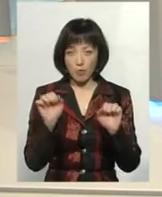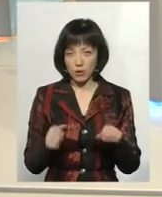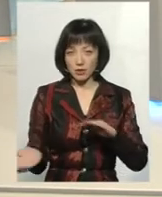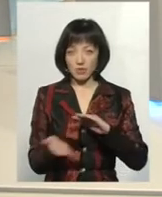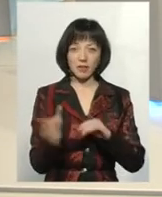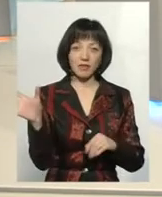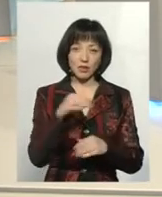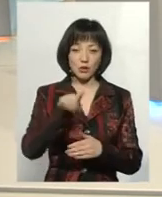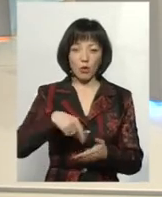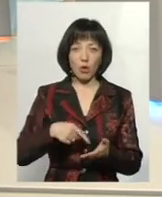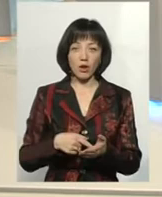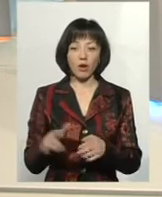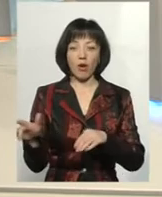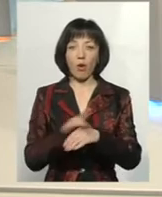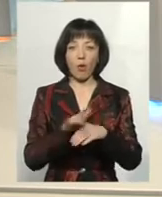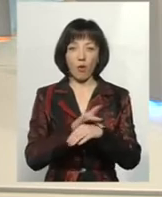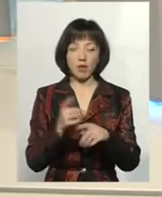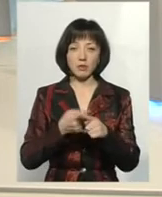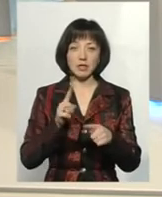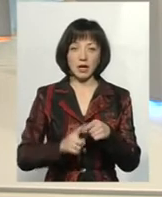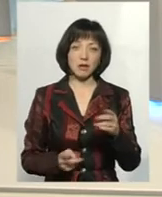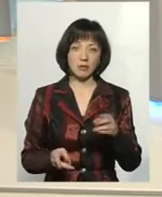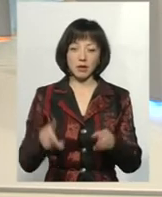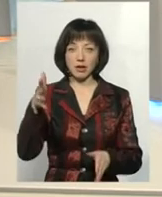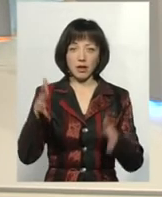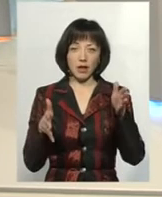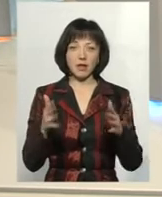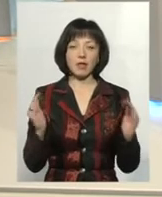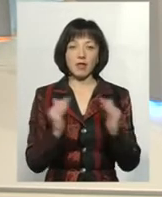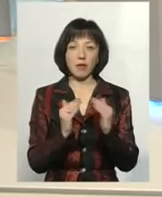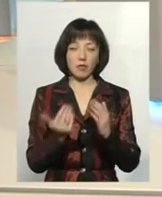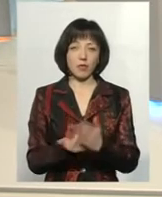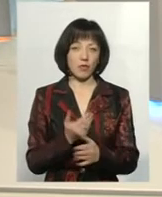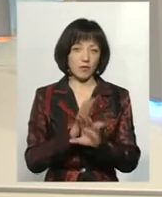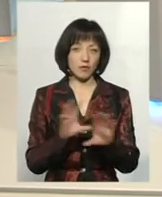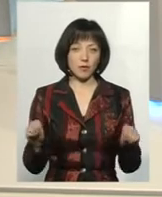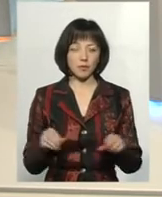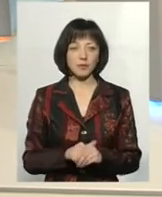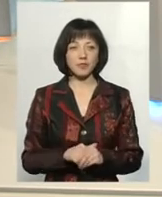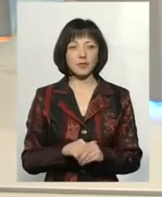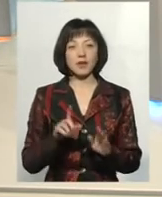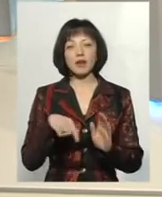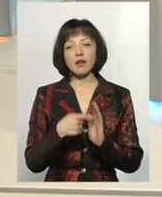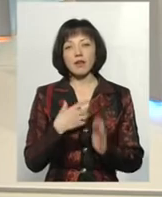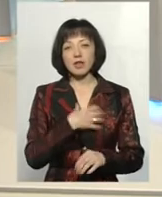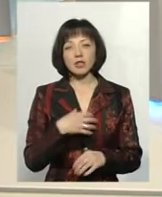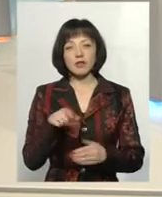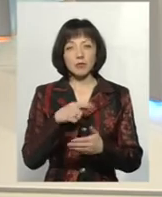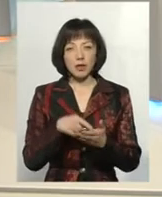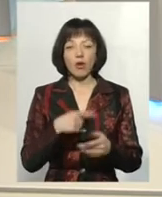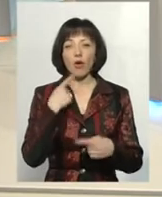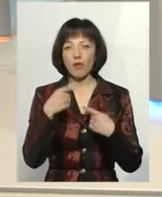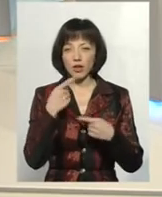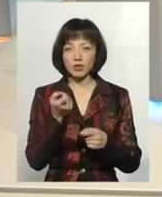весь город, оставити його голим з цими новостройками і все. Дуже дякуємо. Та цікаве, важливе питання. Ми вже